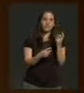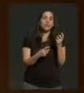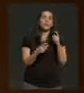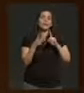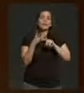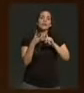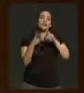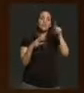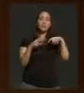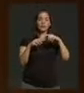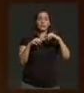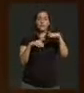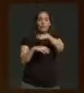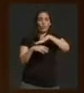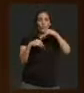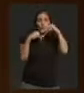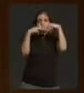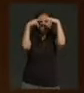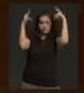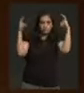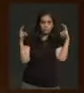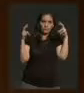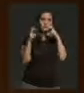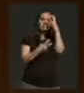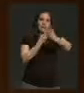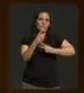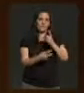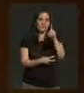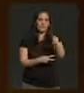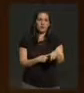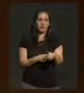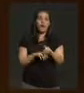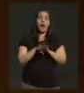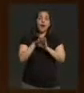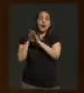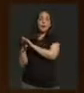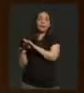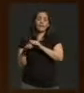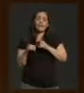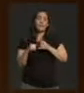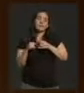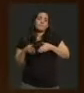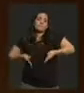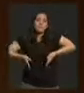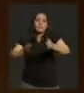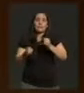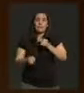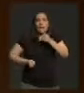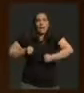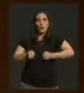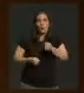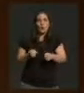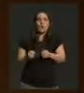Halaber, korrika egiteko pista berri bat eta gimnasio berri bat daukagu, eta aurki prentza aretoa